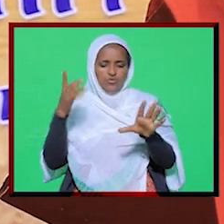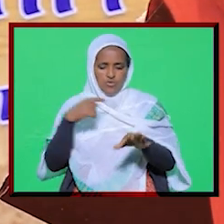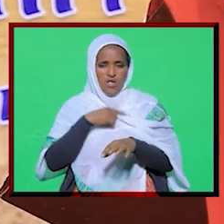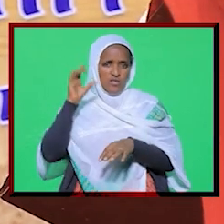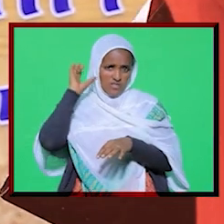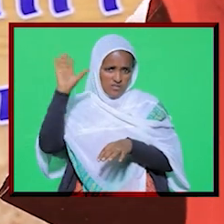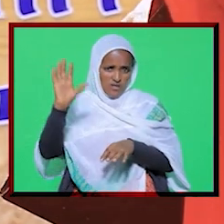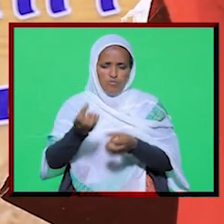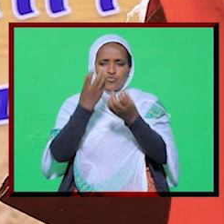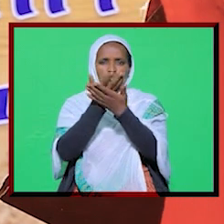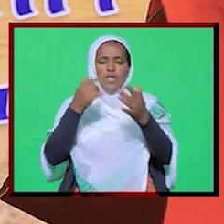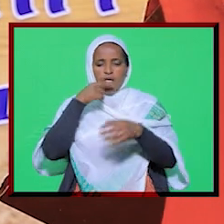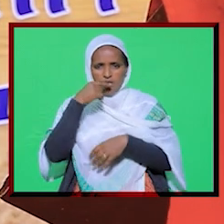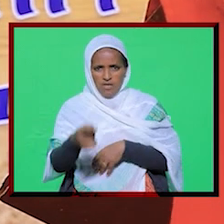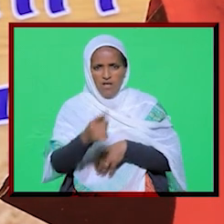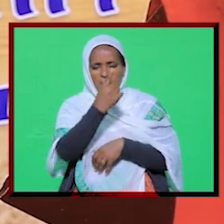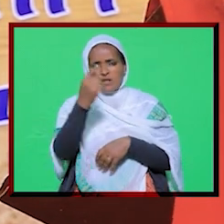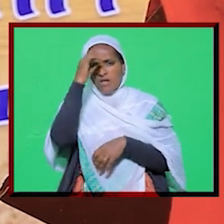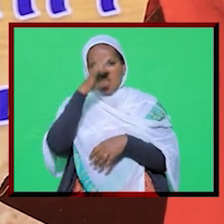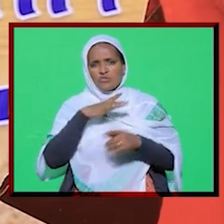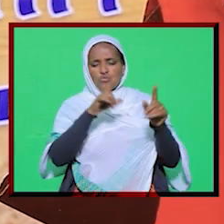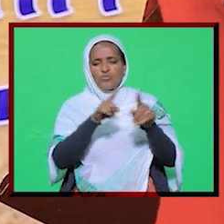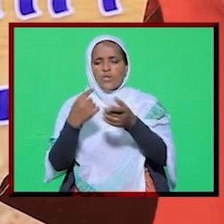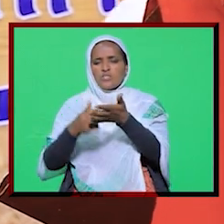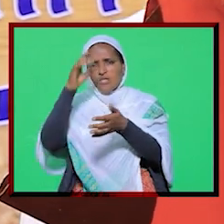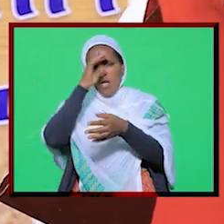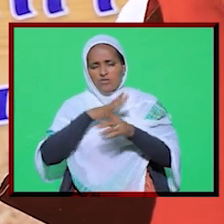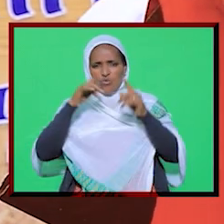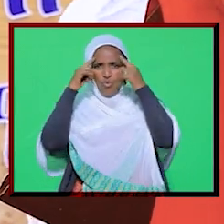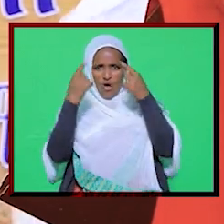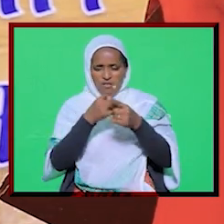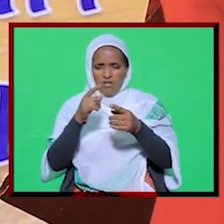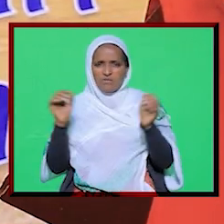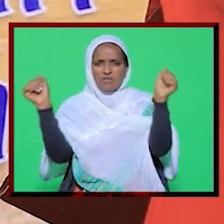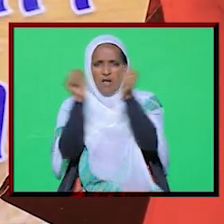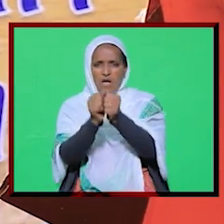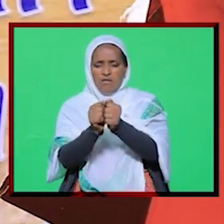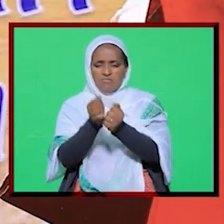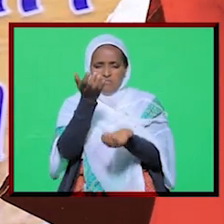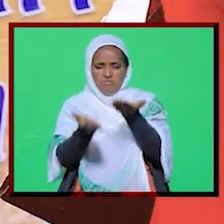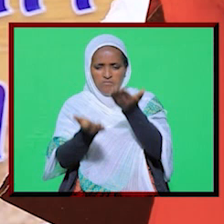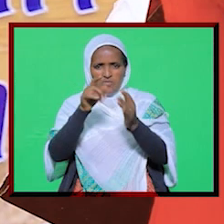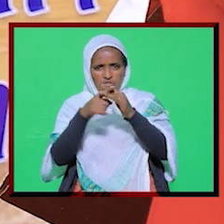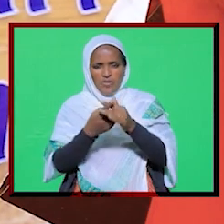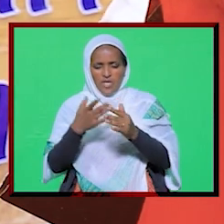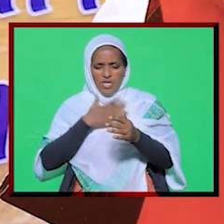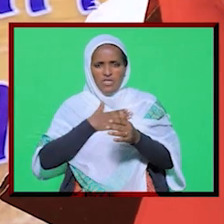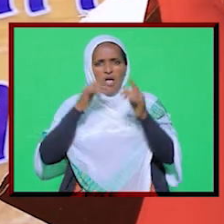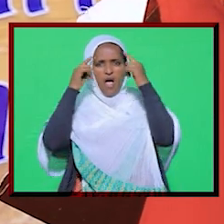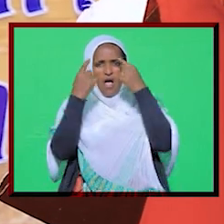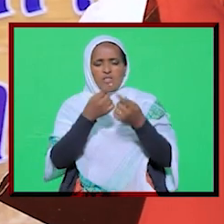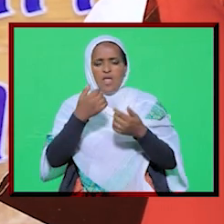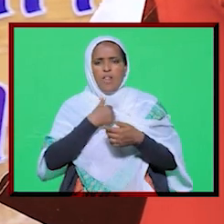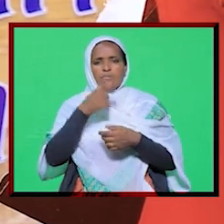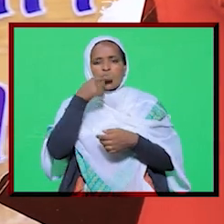ስንሰማ በጣም ብዙ ነገር እንላል። አንዳንድ ሰው ደግሞ የዛን ሰው ኃጢአት ከራሱ ኃጢአት ጋር ማነጻጸር ይጀምርና እንዴ እኔ እኮ ኃጢአት